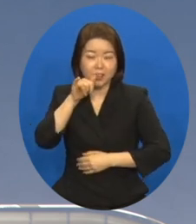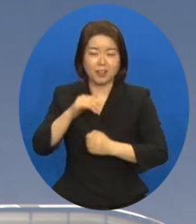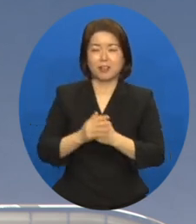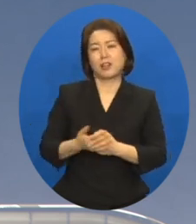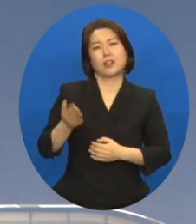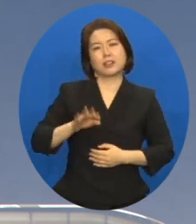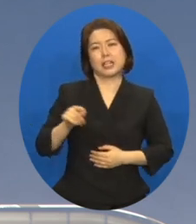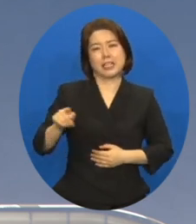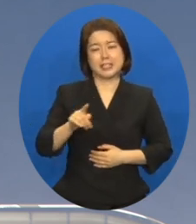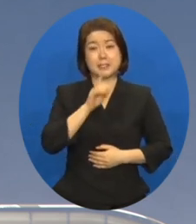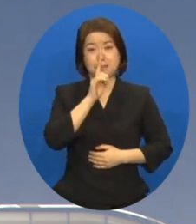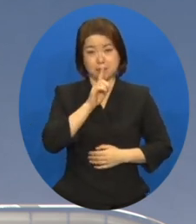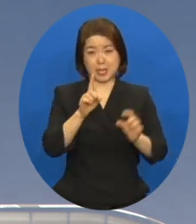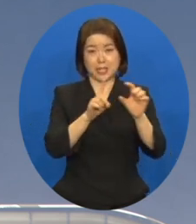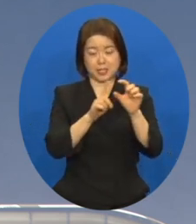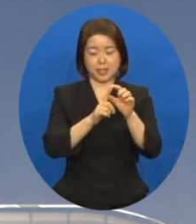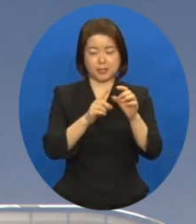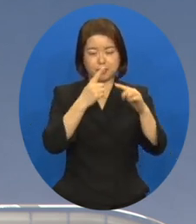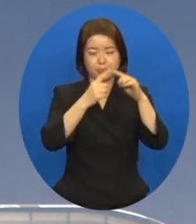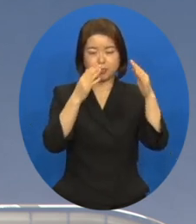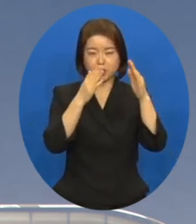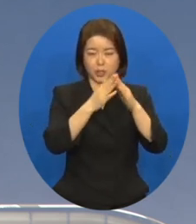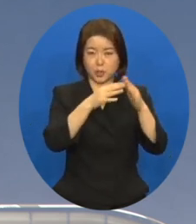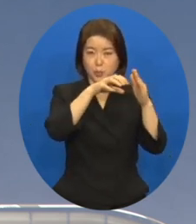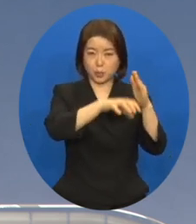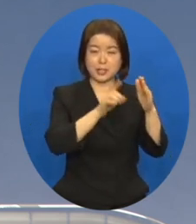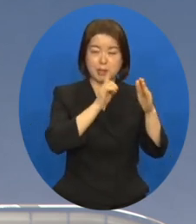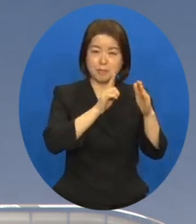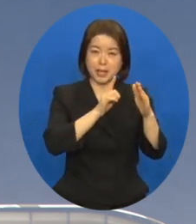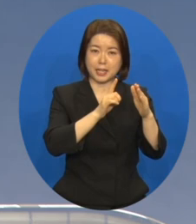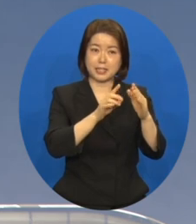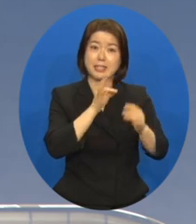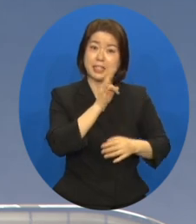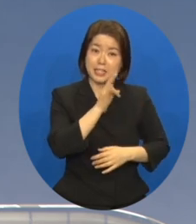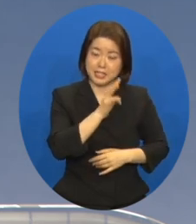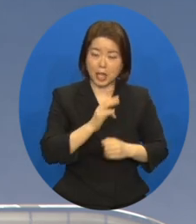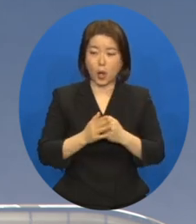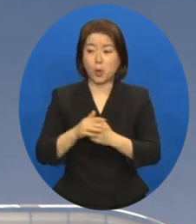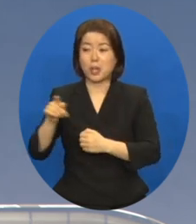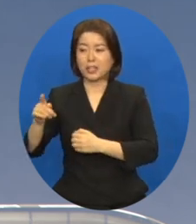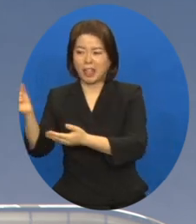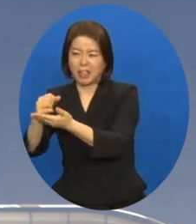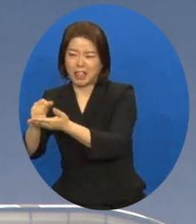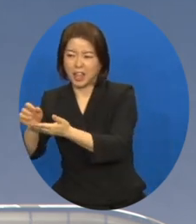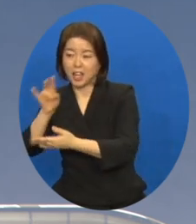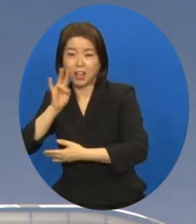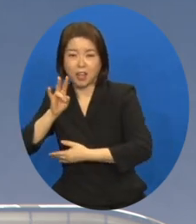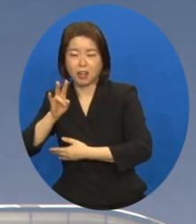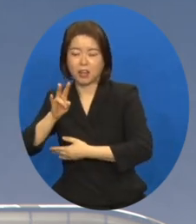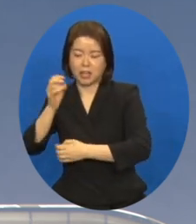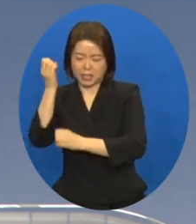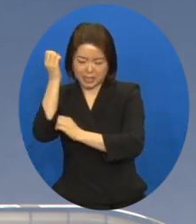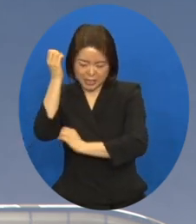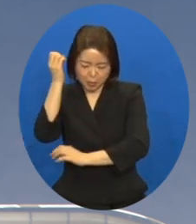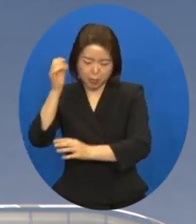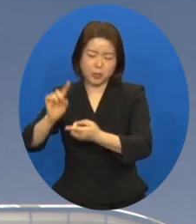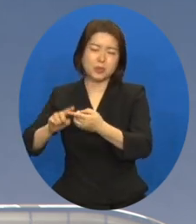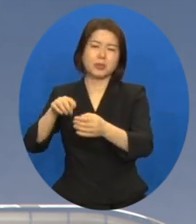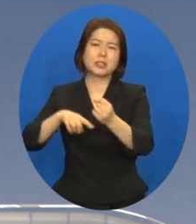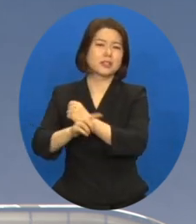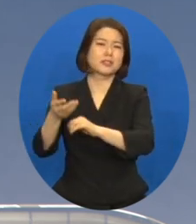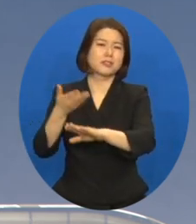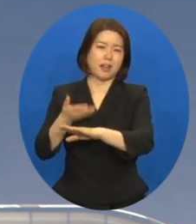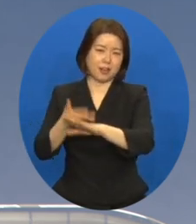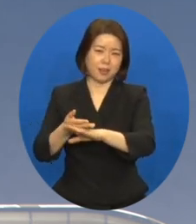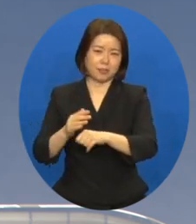이 용어가 교회에서 말하는 예언과 사실 그 본질적인 뜻이 다릅니다. 근데 그게 잘못